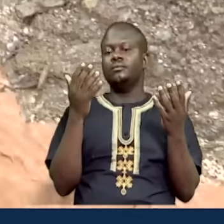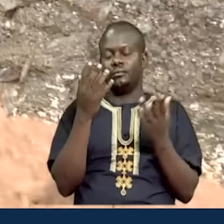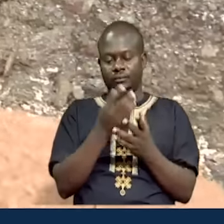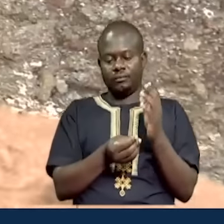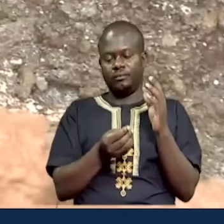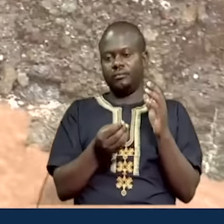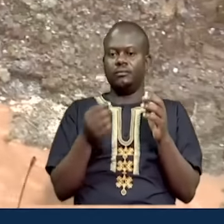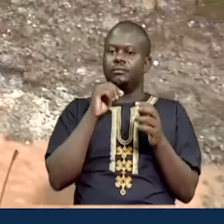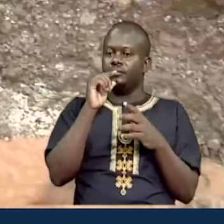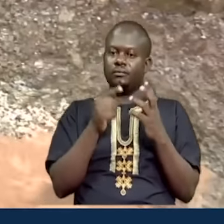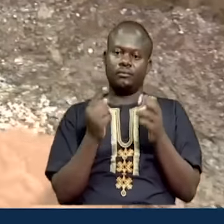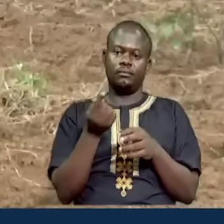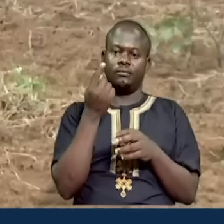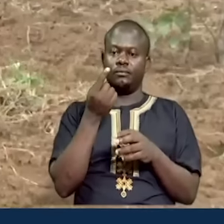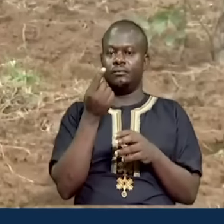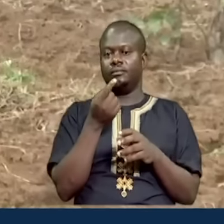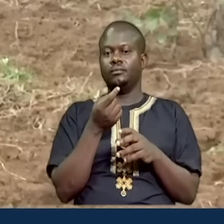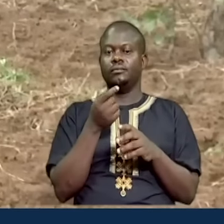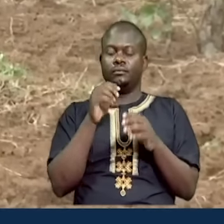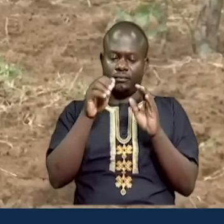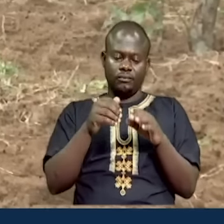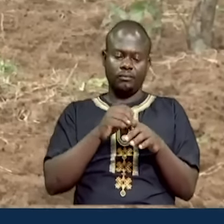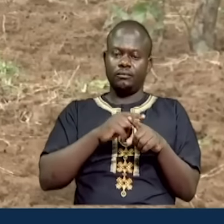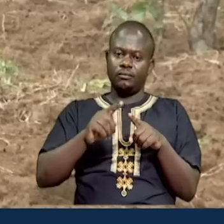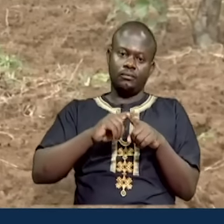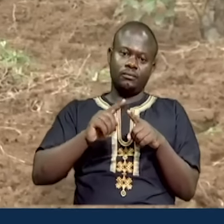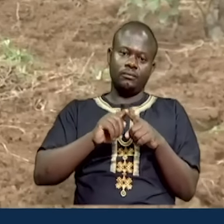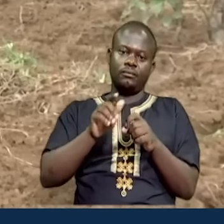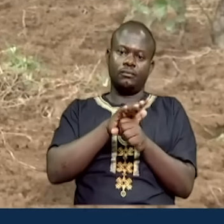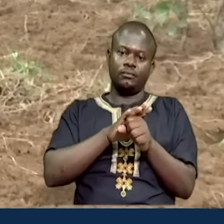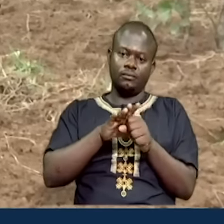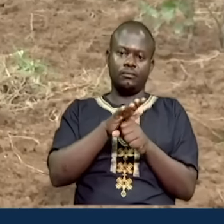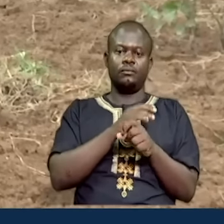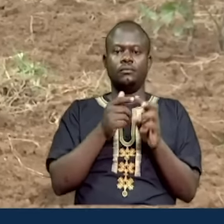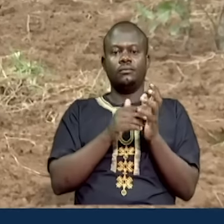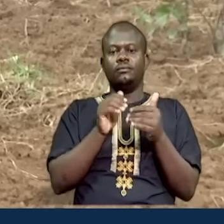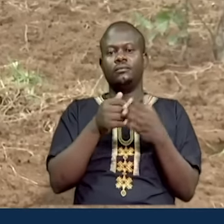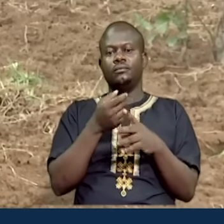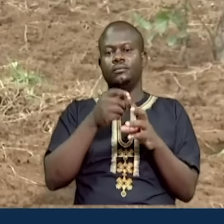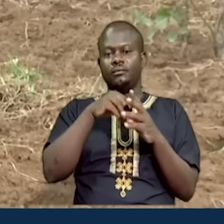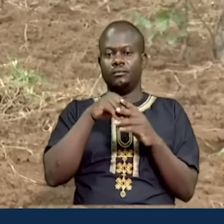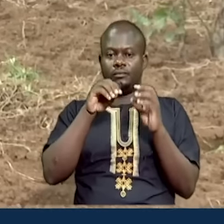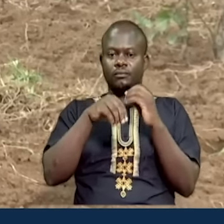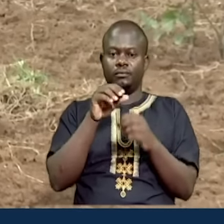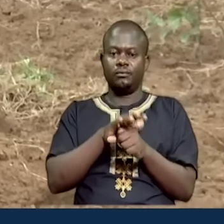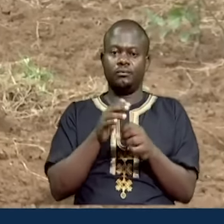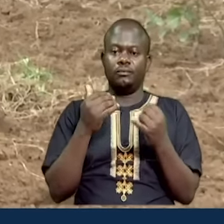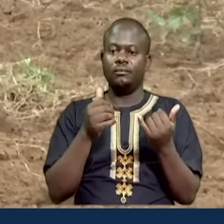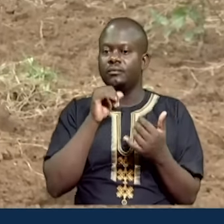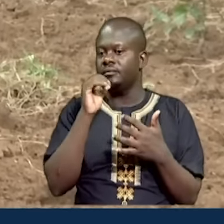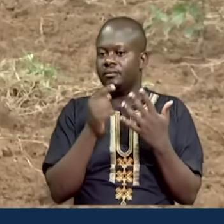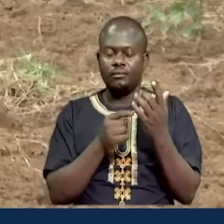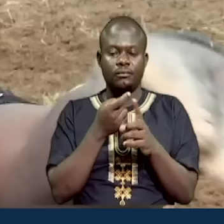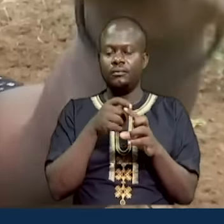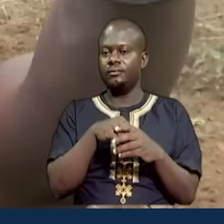nta kintu nigeze nkuramo. Menga karoti ziruzurirana neza neza nakoze umushinga wa karoti kandi nakuraga umusaruro kabije. Ubwo rero nta kintu nigeze